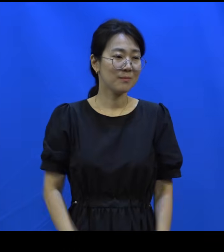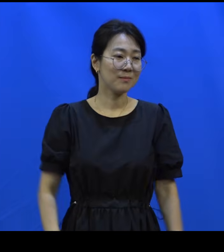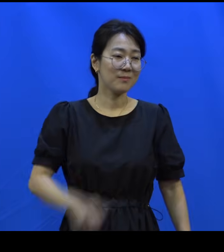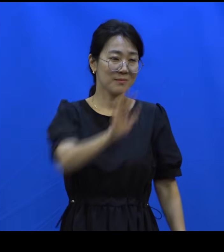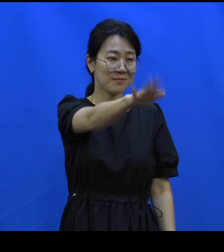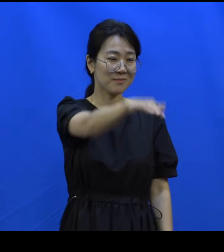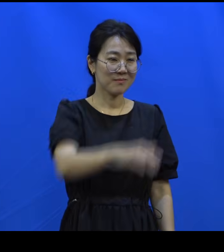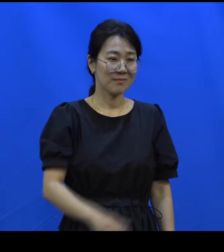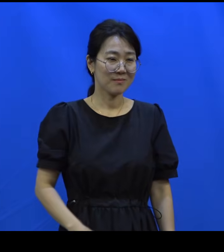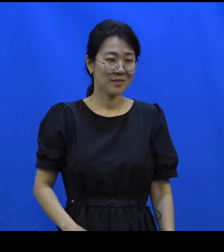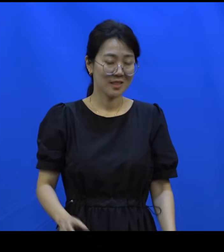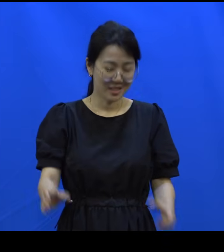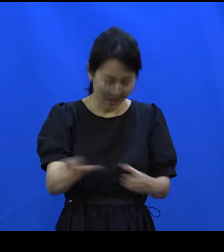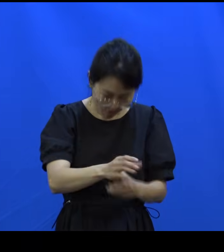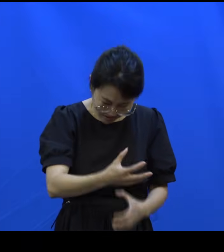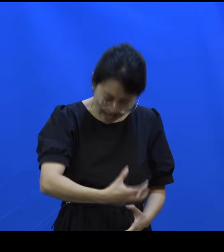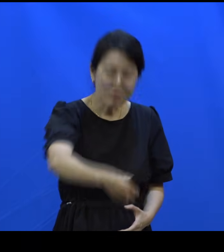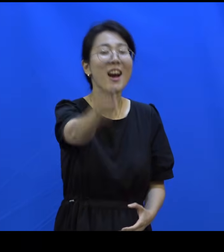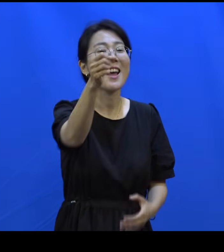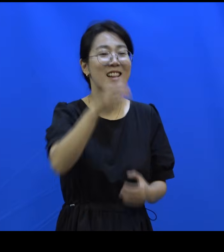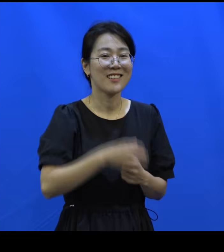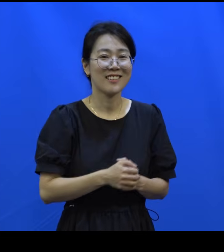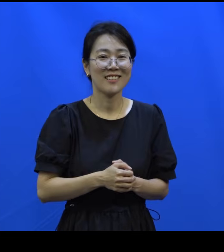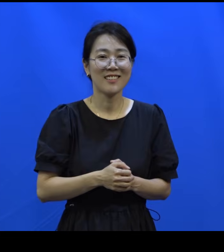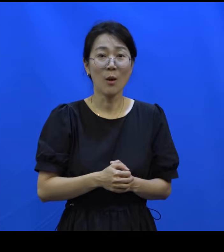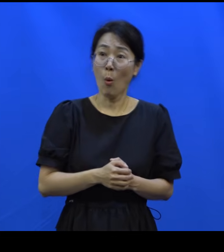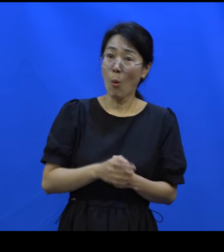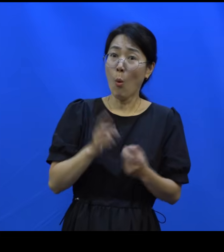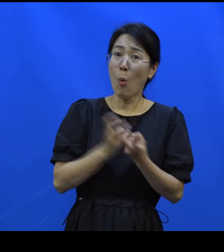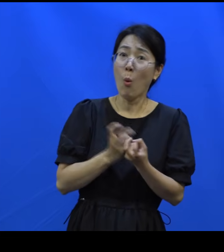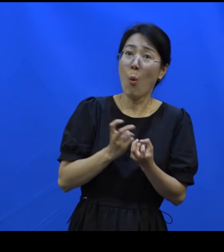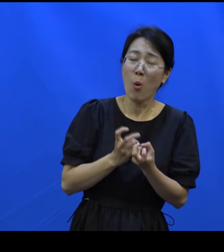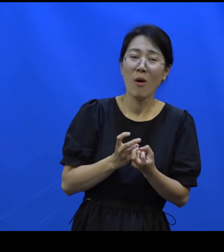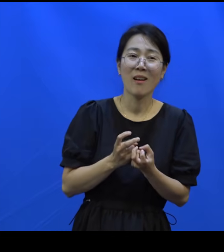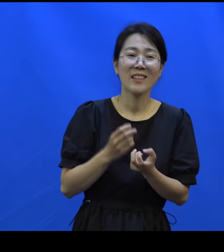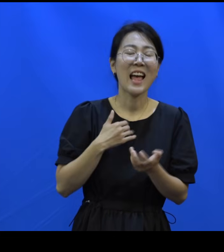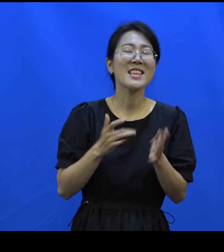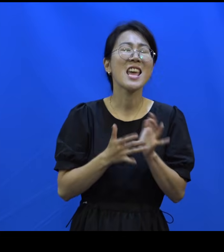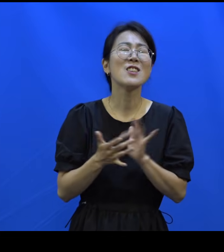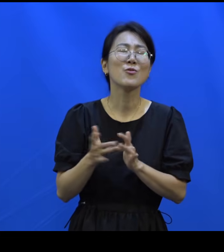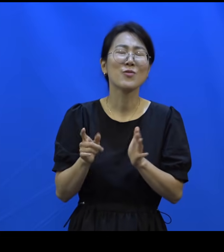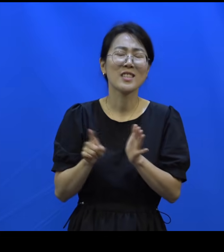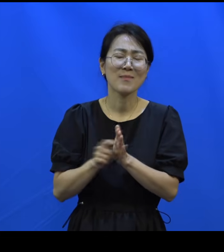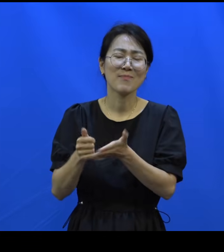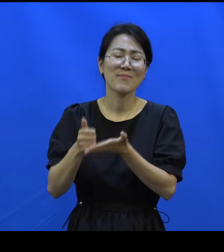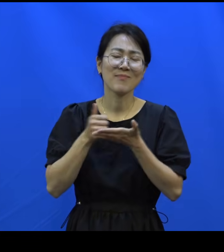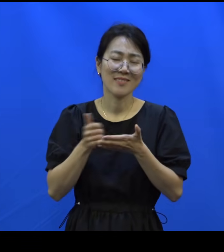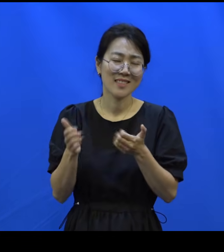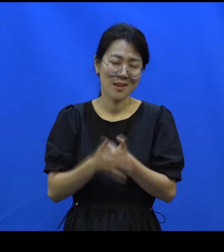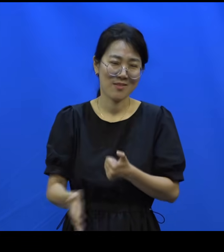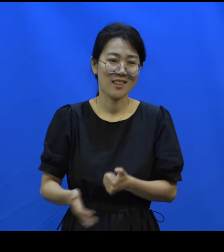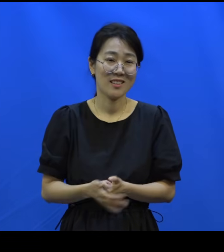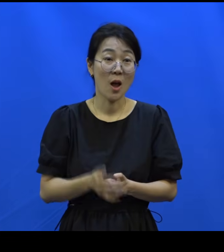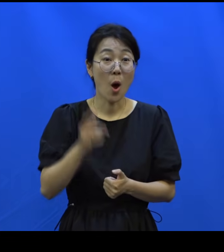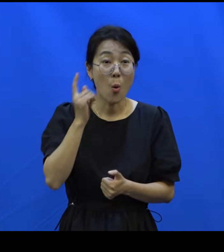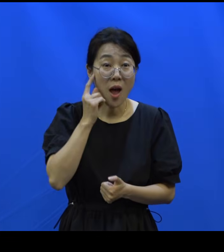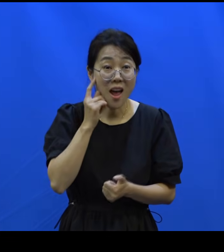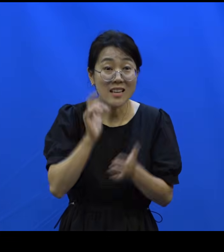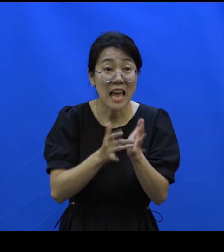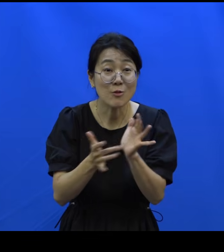것입니다. 여러분, 갈보리 언덕의 그리스도는 그 돈만이 아니라 모든 것, 생명까지